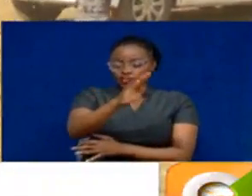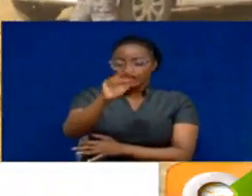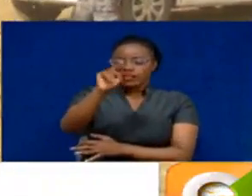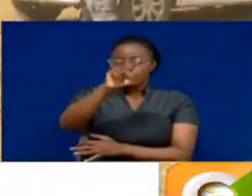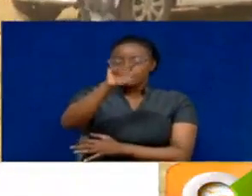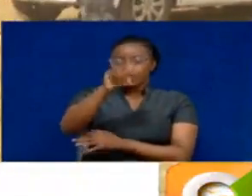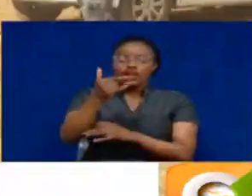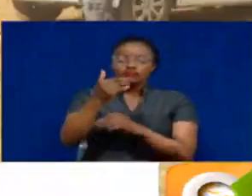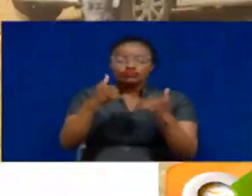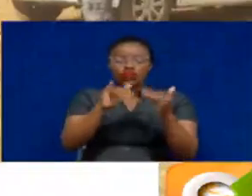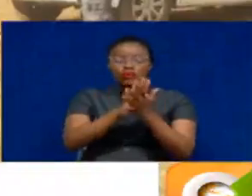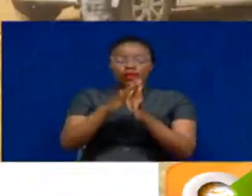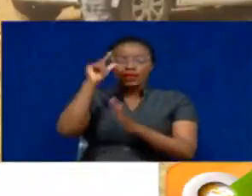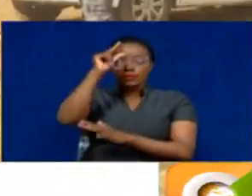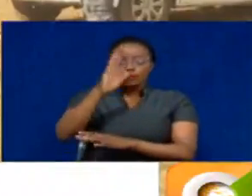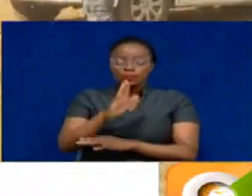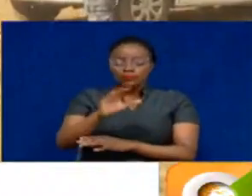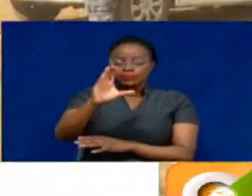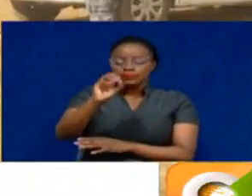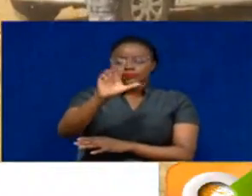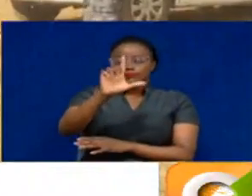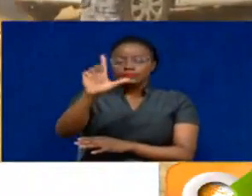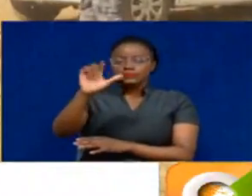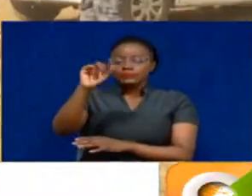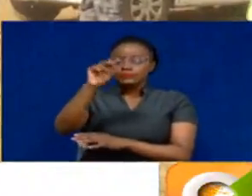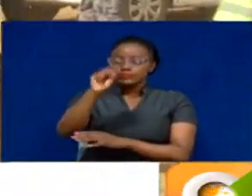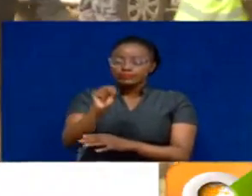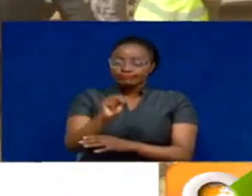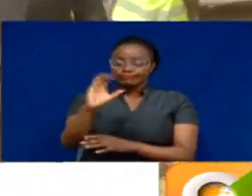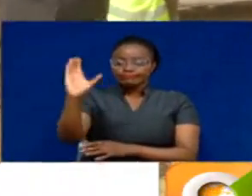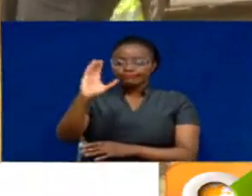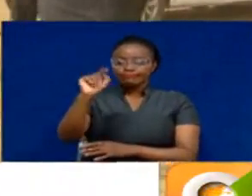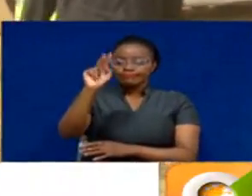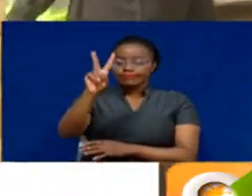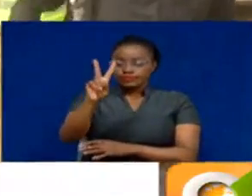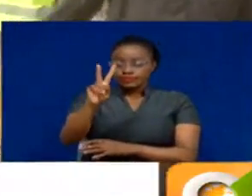kuwania kiti cha ugavana. Collins Chitiamai,